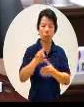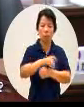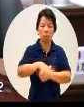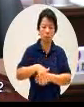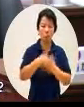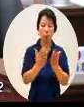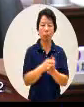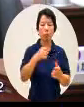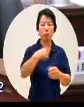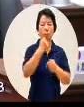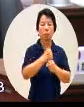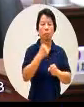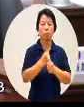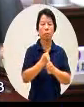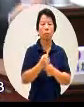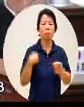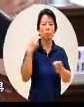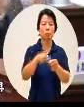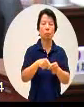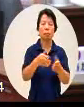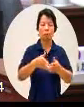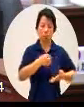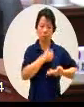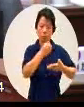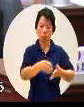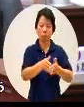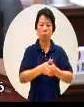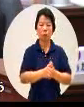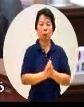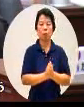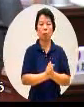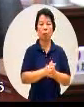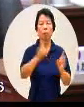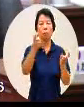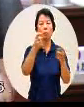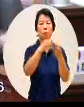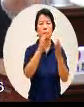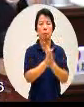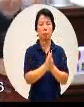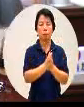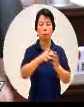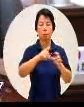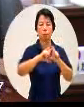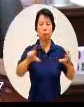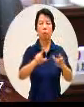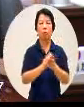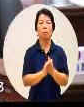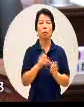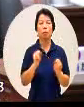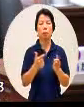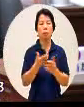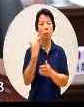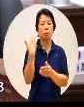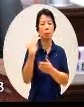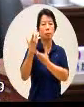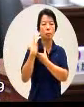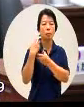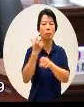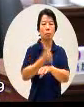目標提出我的建言這個題目定得很大並不是說我曾經擔任過